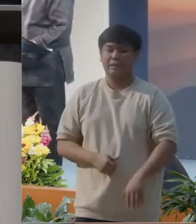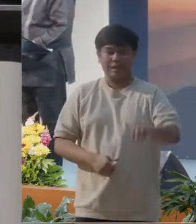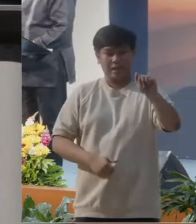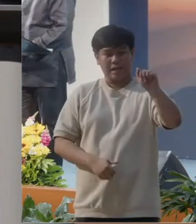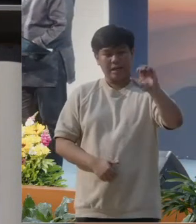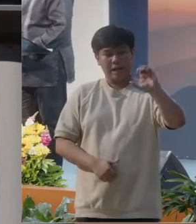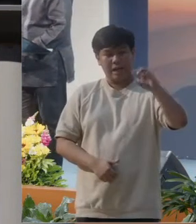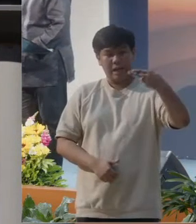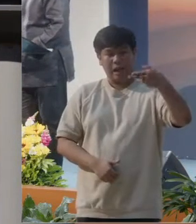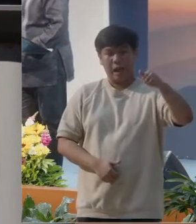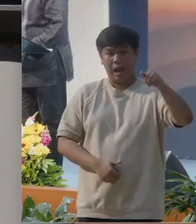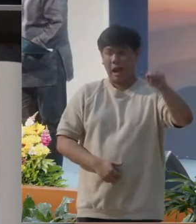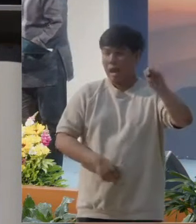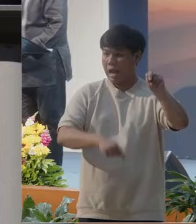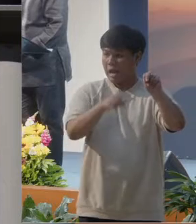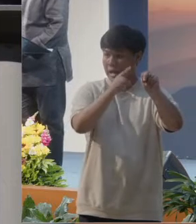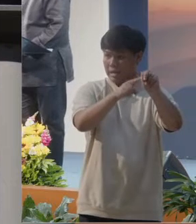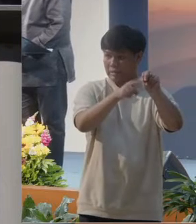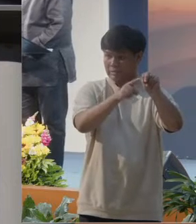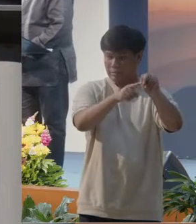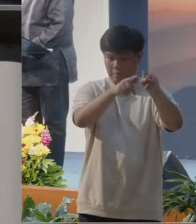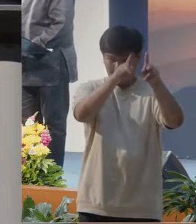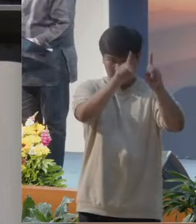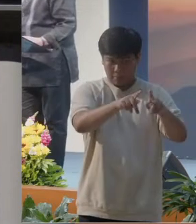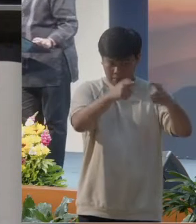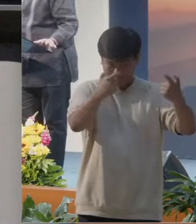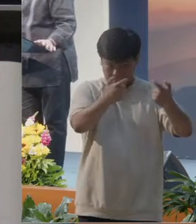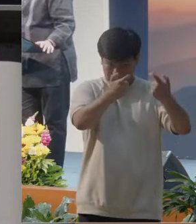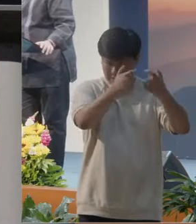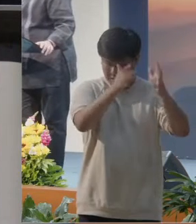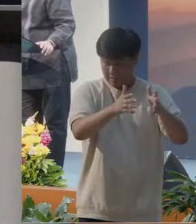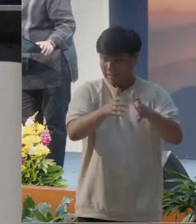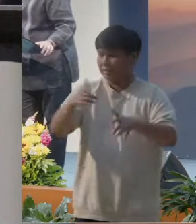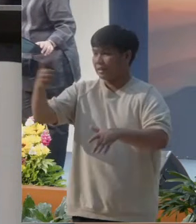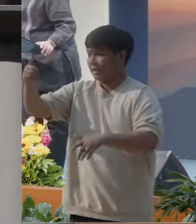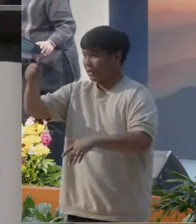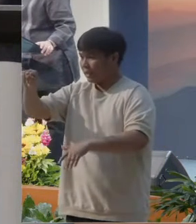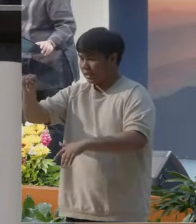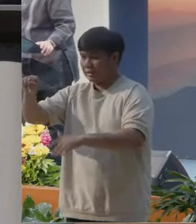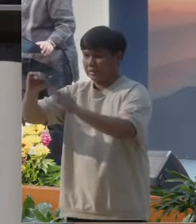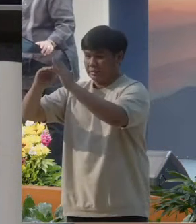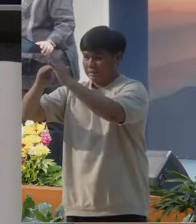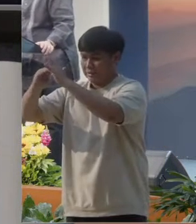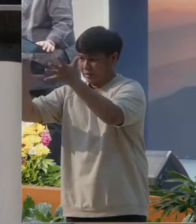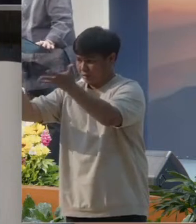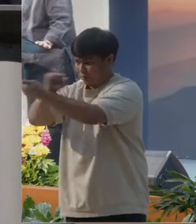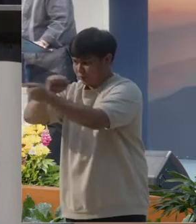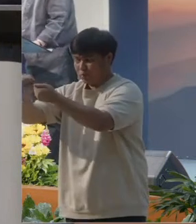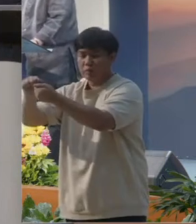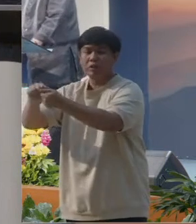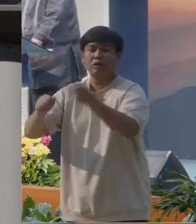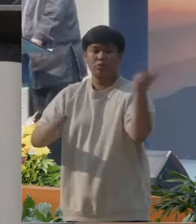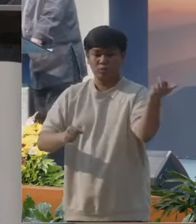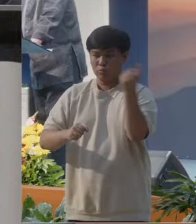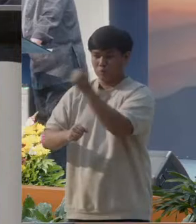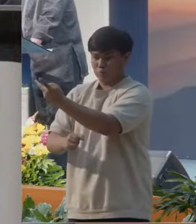Akan at ang Ai ay dapat po magpaalala sa atin ng kahalagahan ng